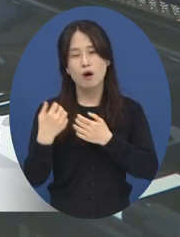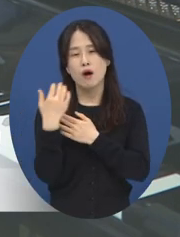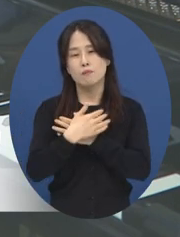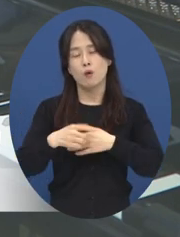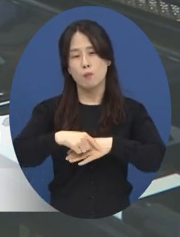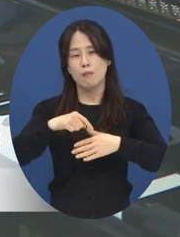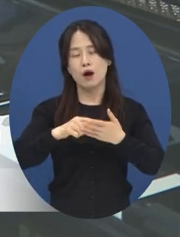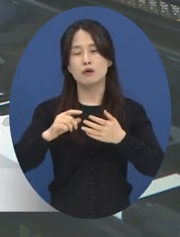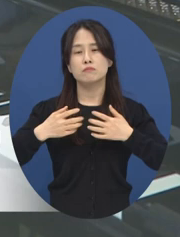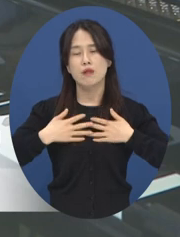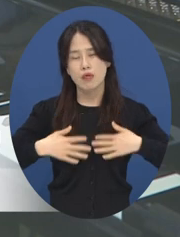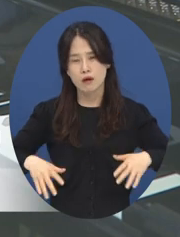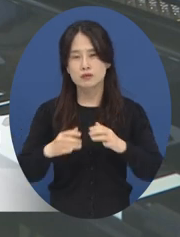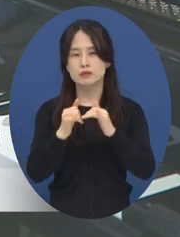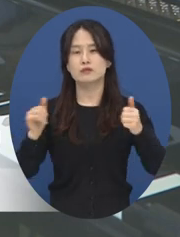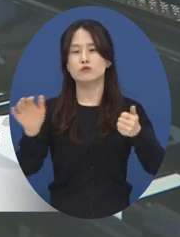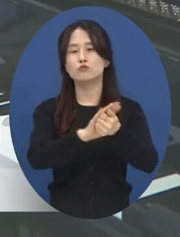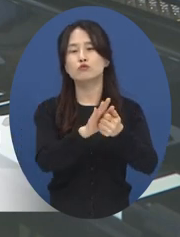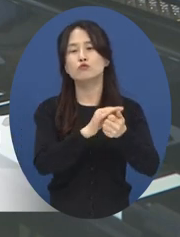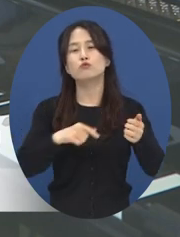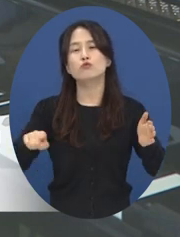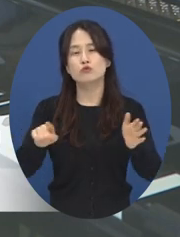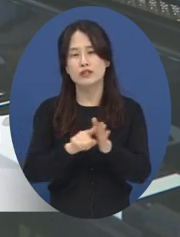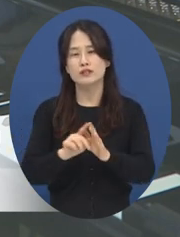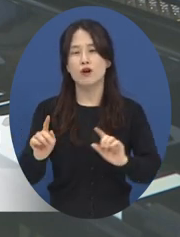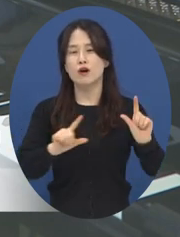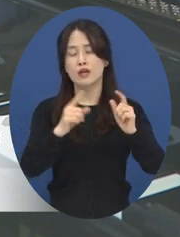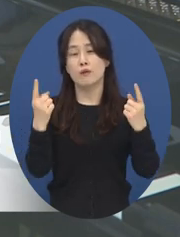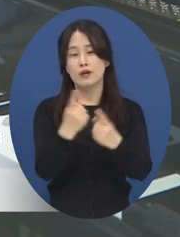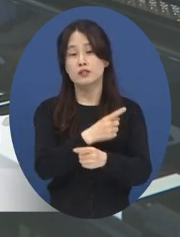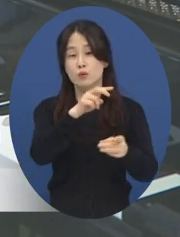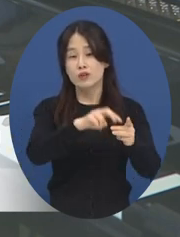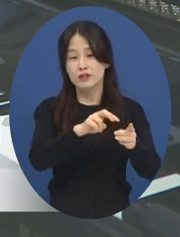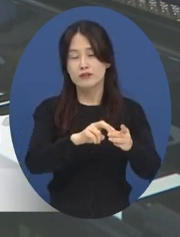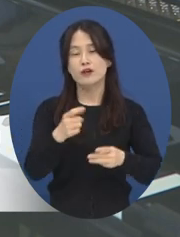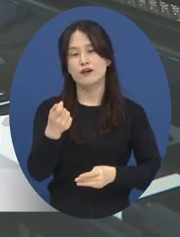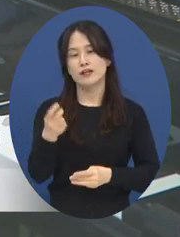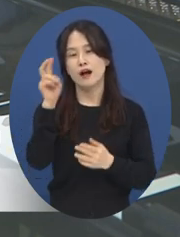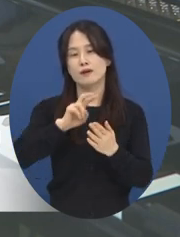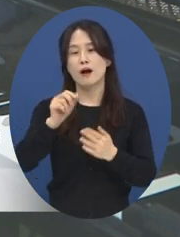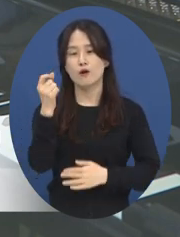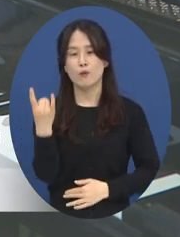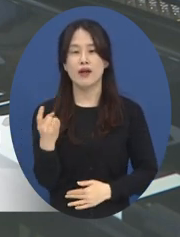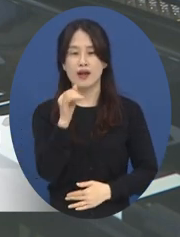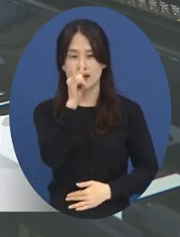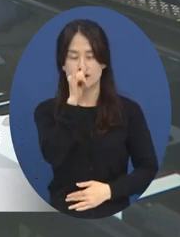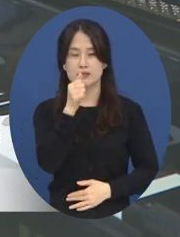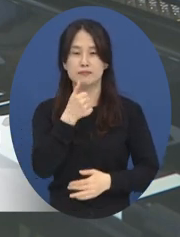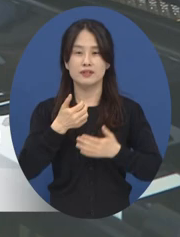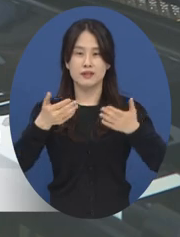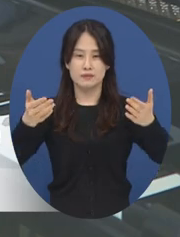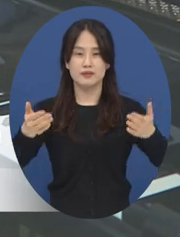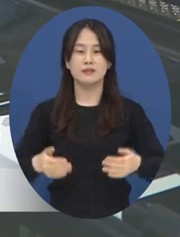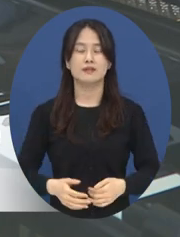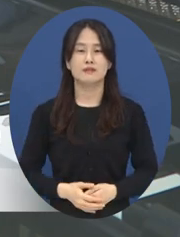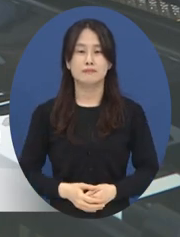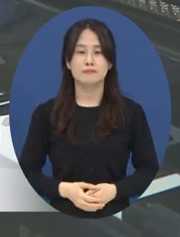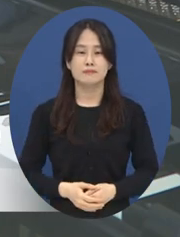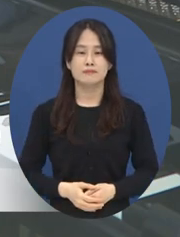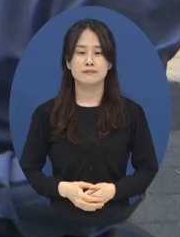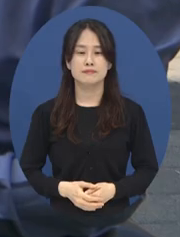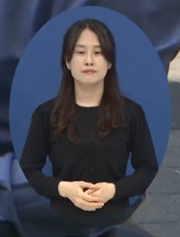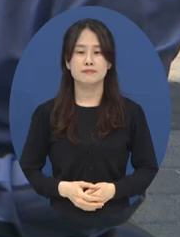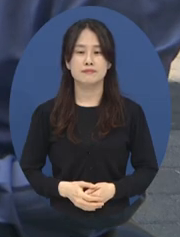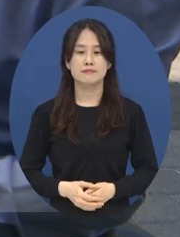분들을 위로하기 위한 작은 음악회가 경기도 생활치료센터에서 열렸습니다. 최창순 기자가 현장 담아왔습니다.